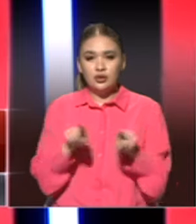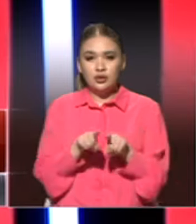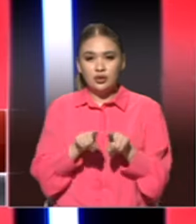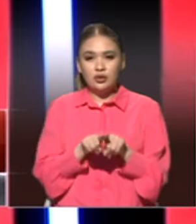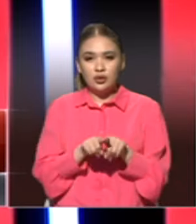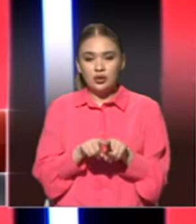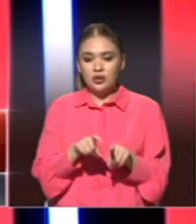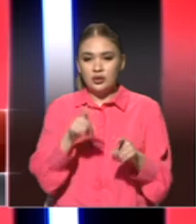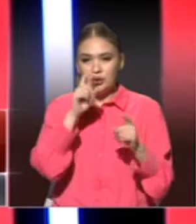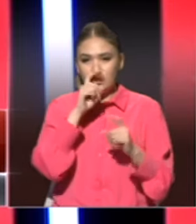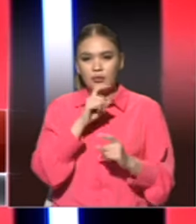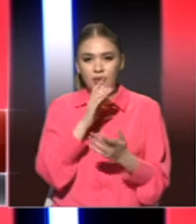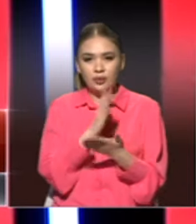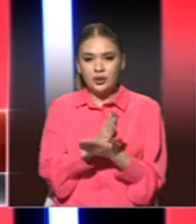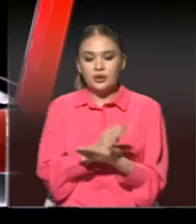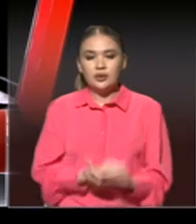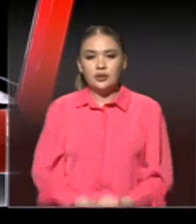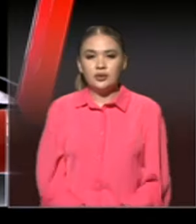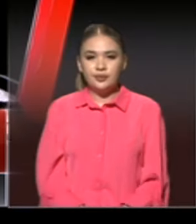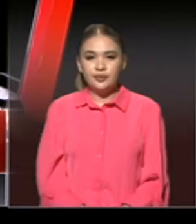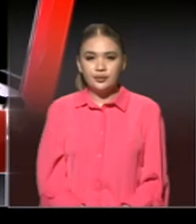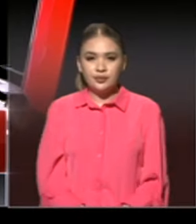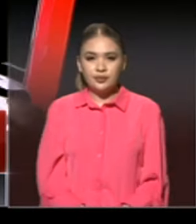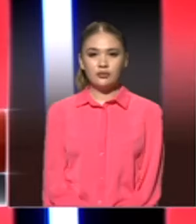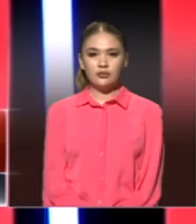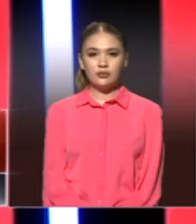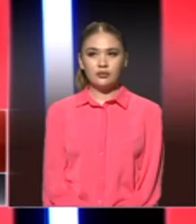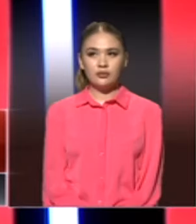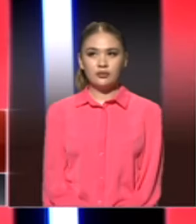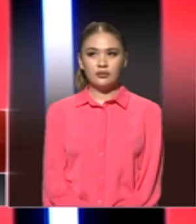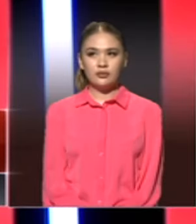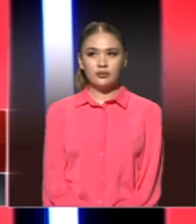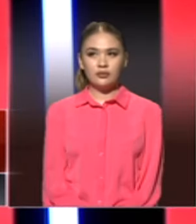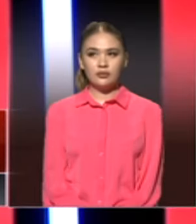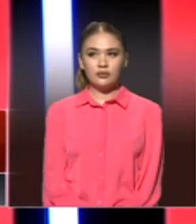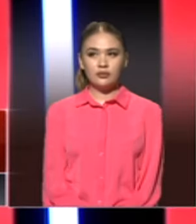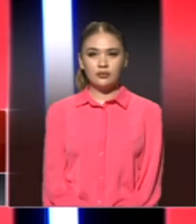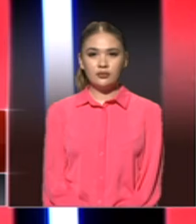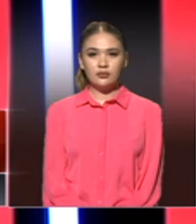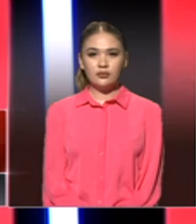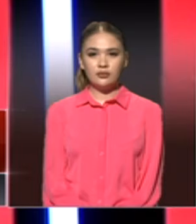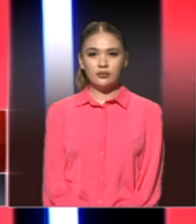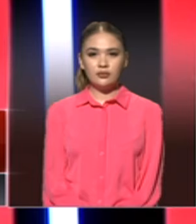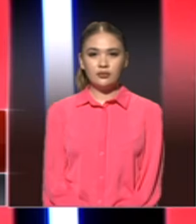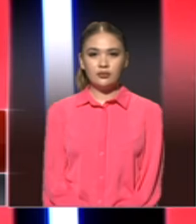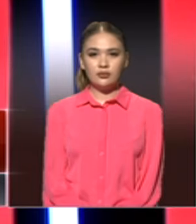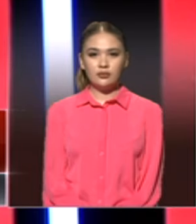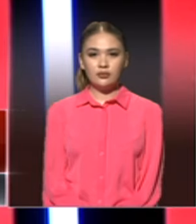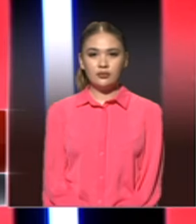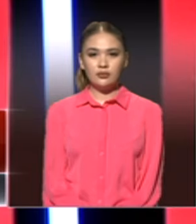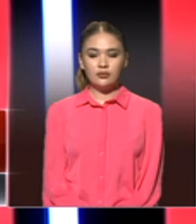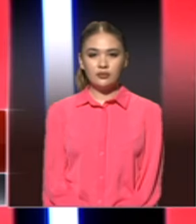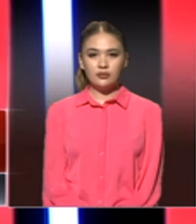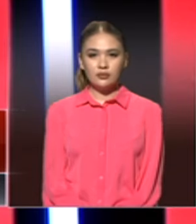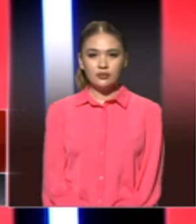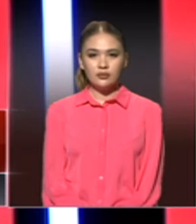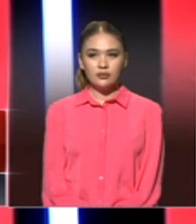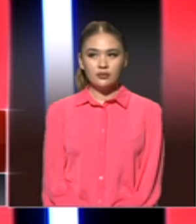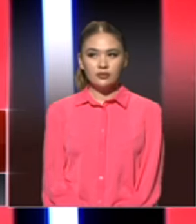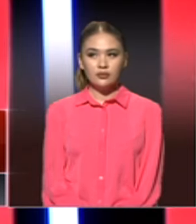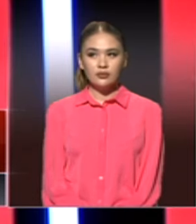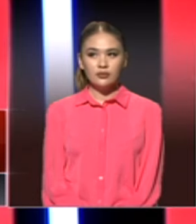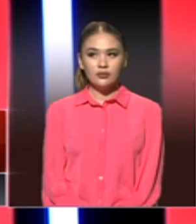шикілік болған ғой. Өте дұрыс. Жалғастырамыз үзілістен кейін. Сөйлейін десем, сөйлей алмай жатырмын ғой. Сөйлей алмай жатсыз ба? Жолға